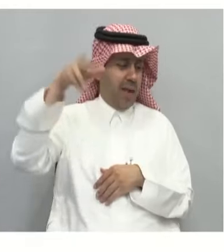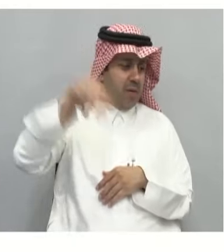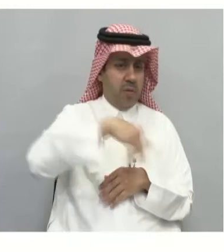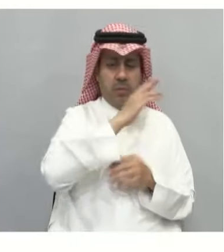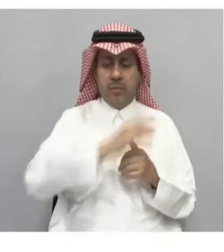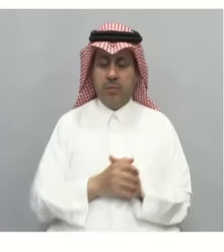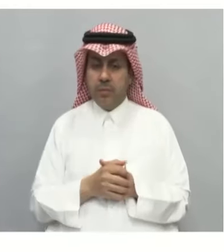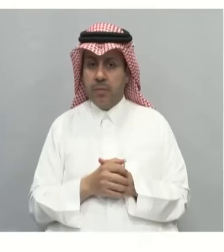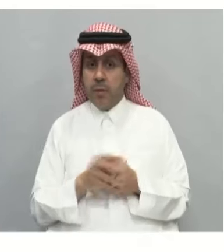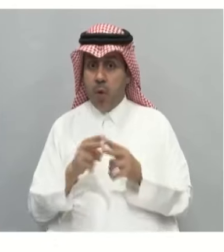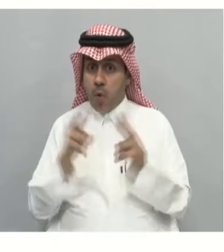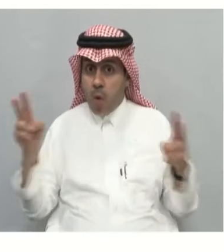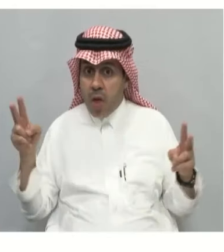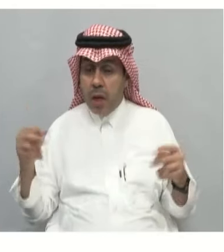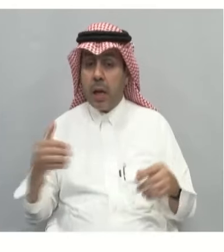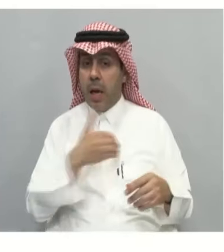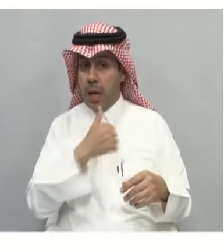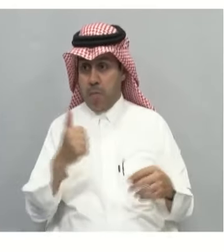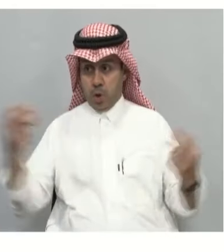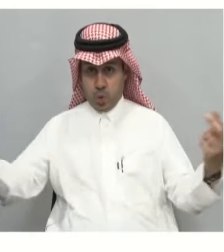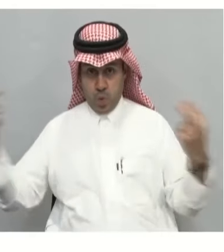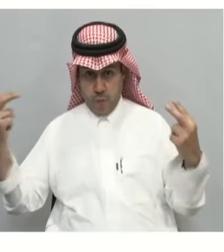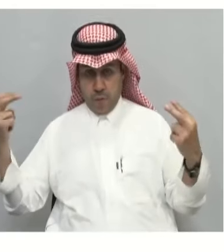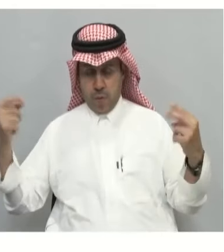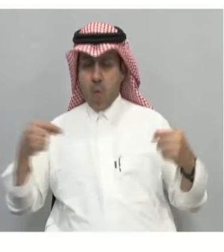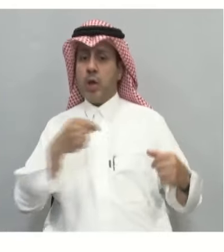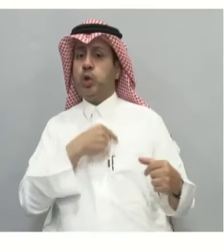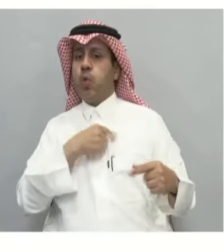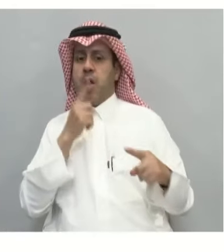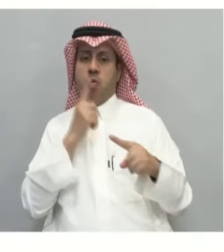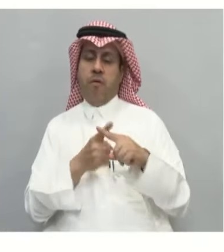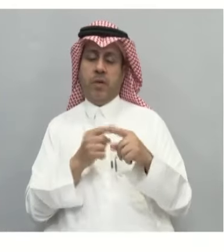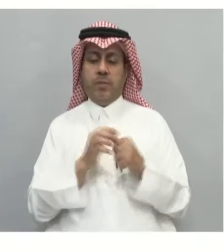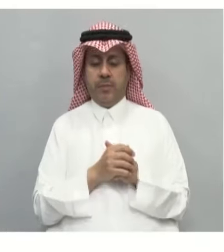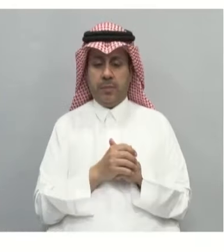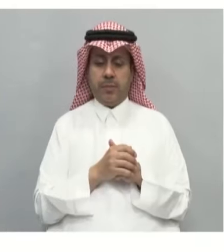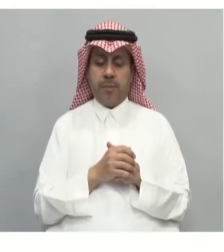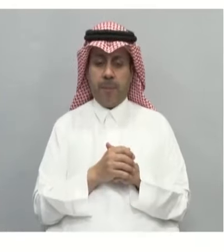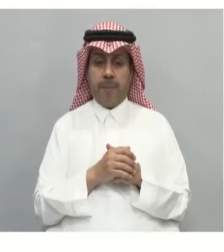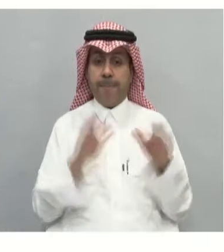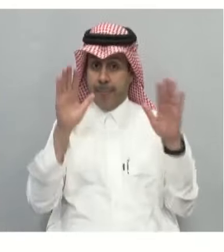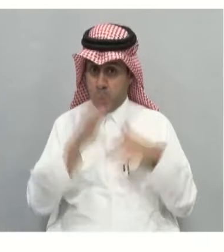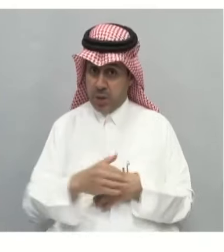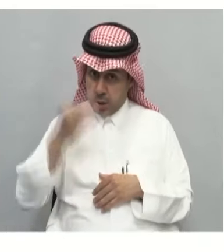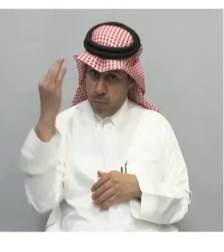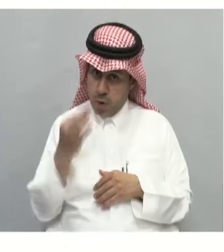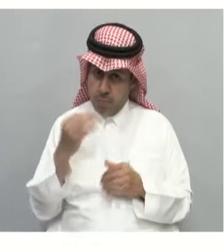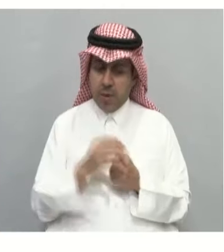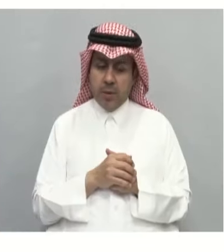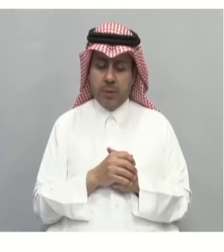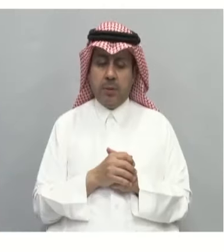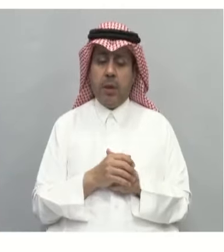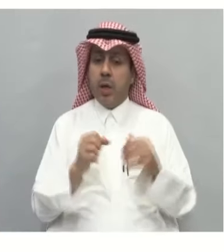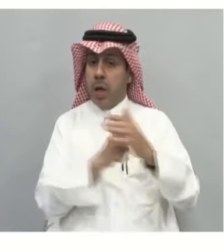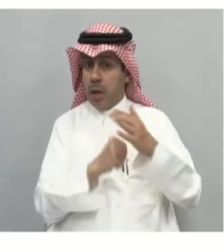هو يظهر الايمان ويبطن الكفر الكفر في قلبه والصلاه مهمه لذلك هي